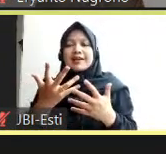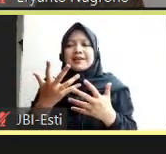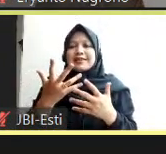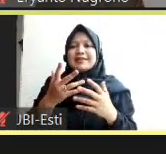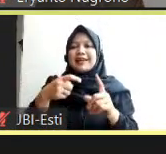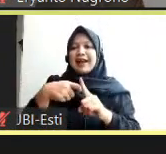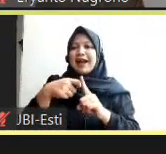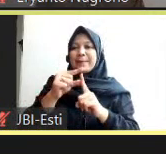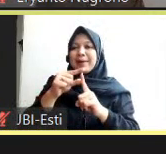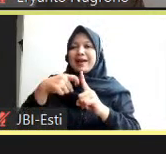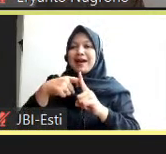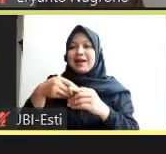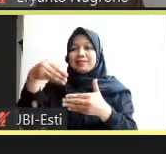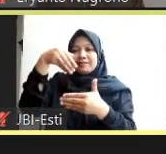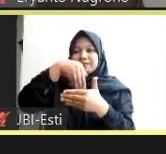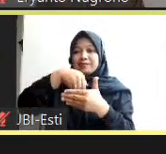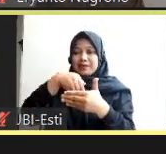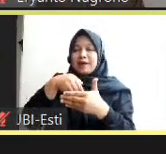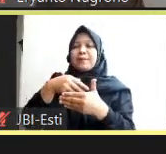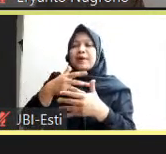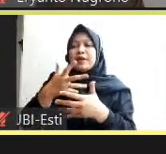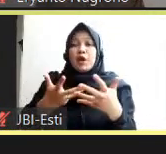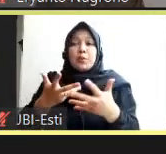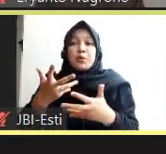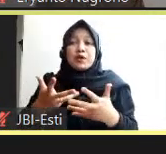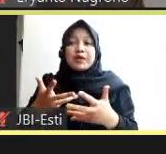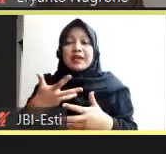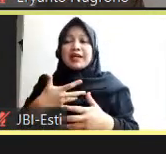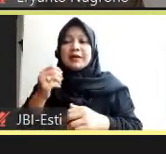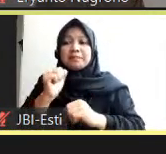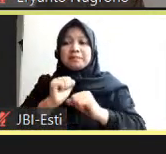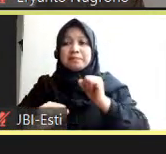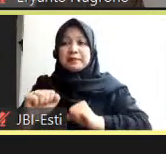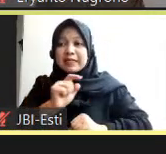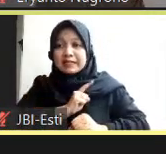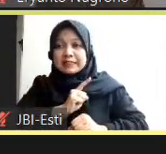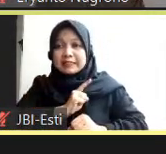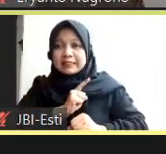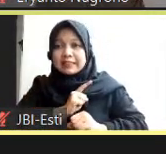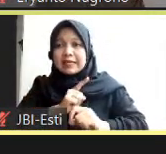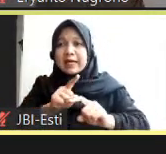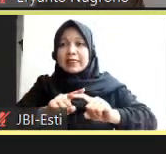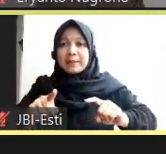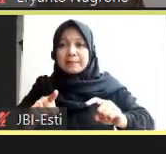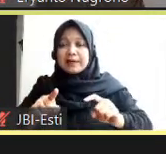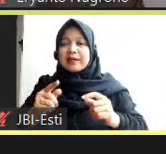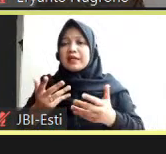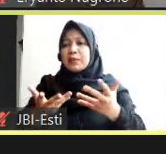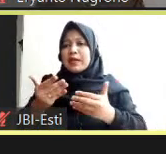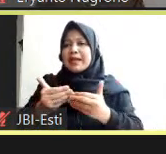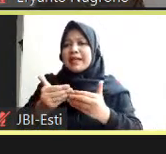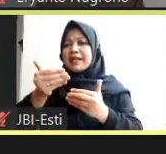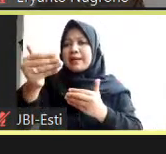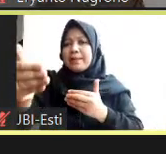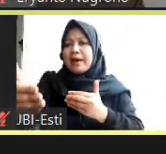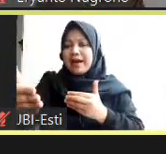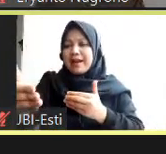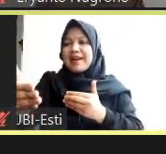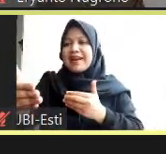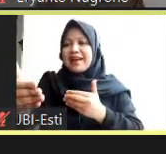menindak sendiri, bertindak sendiri. Tetapi ke depan rasa